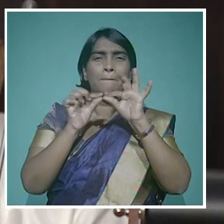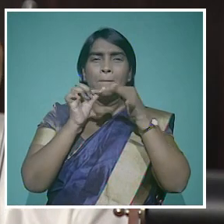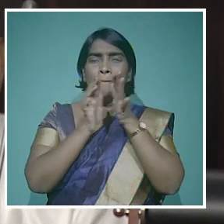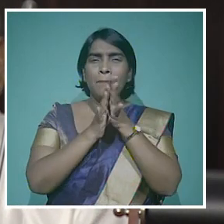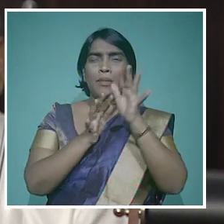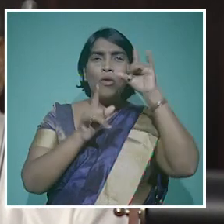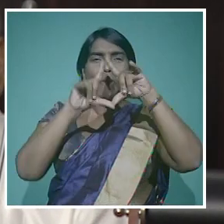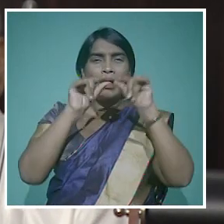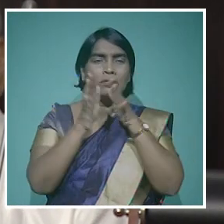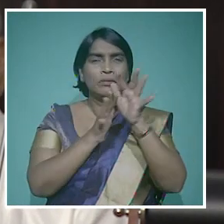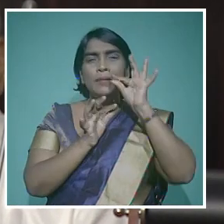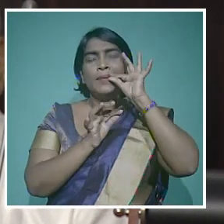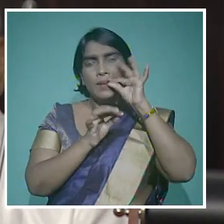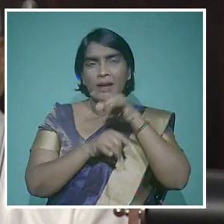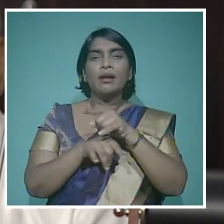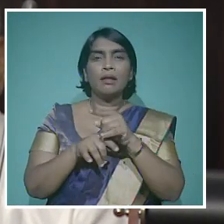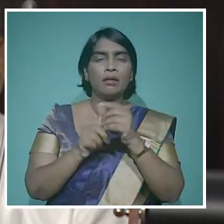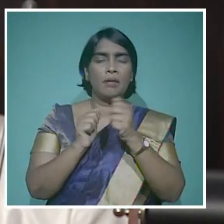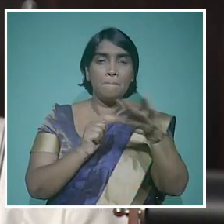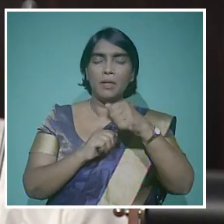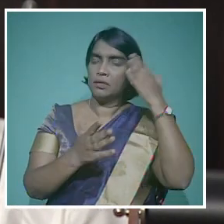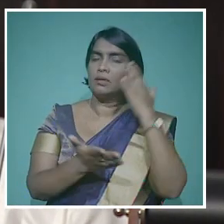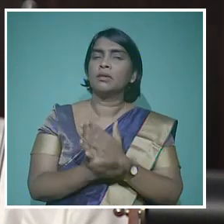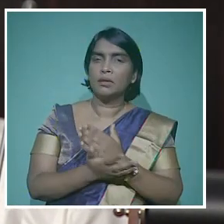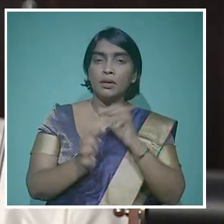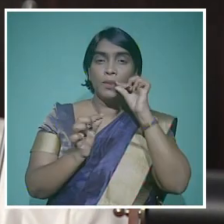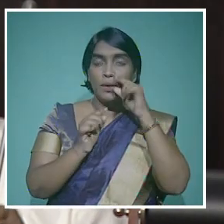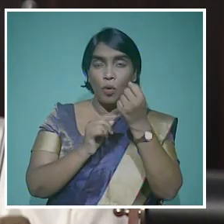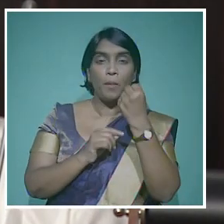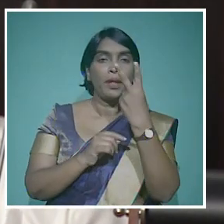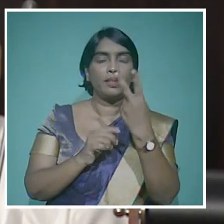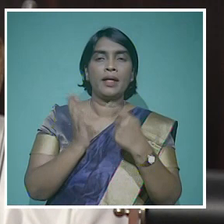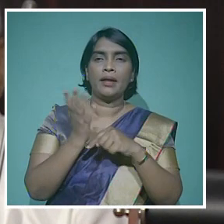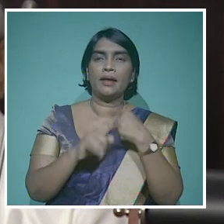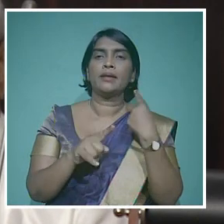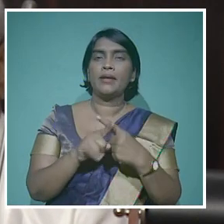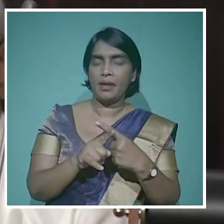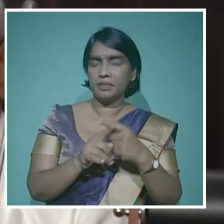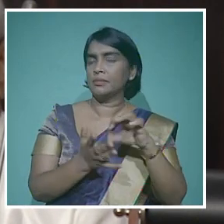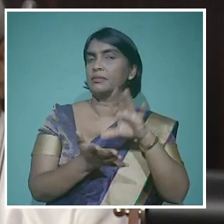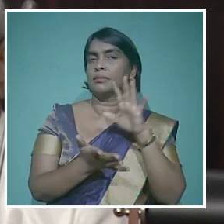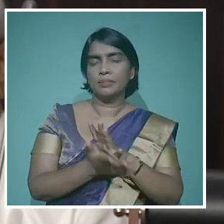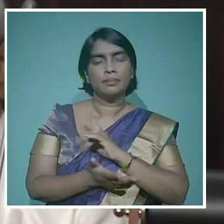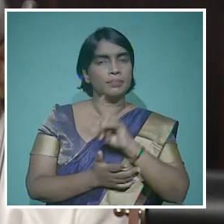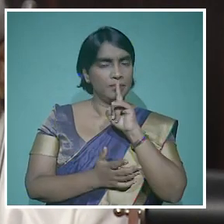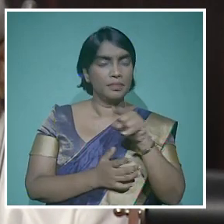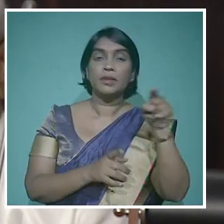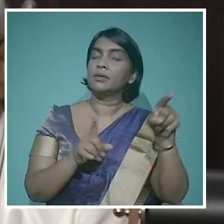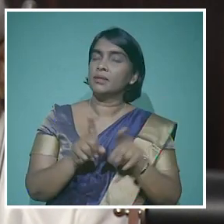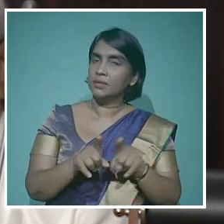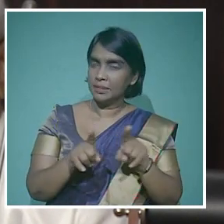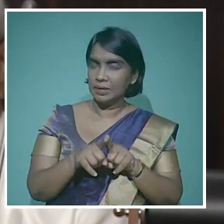භාවිතයෙන් වැළැක්වීමට ජනතාව පෙළවීම සඳහා බීඩියක් මත රුපියල් 2ක බද්දක් පැනවීමට මම යෝජනා කරනවා. ඊට